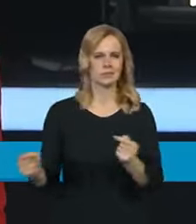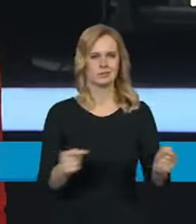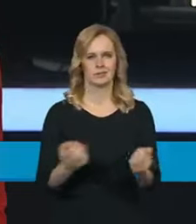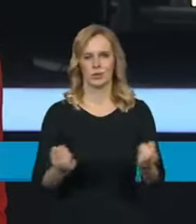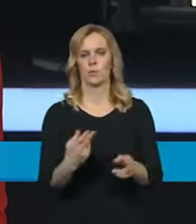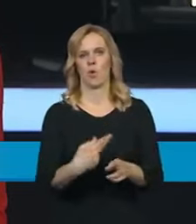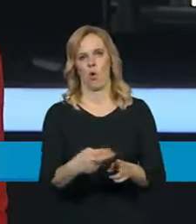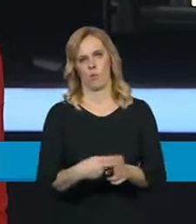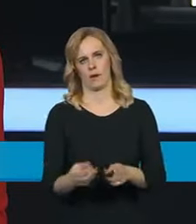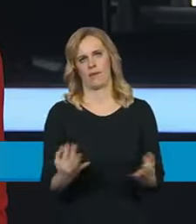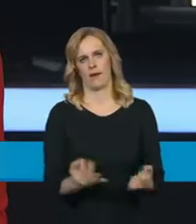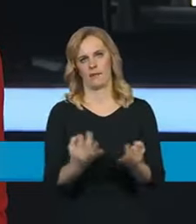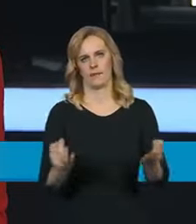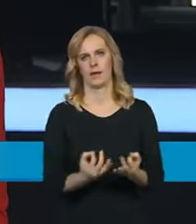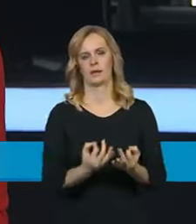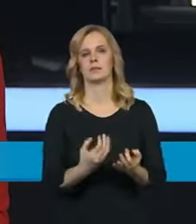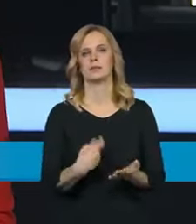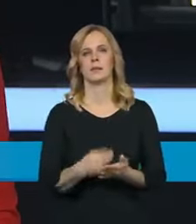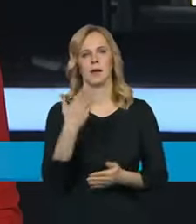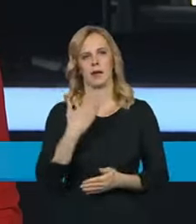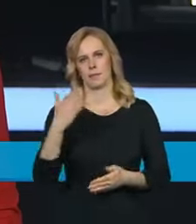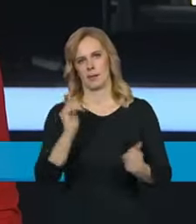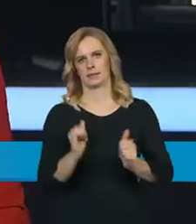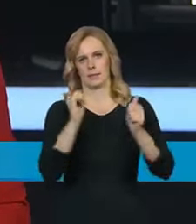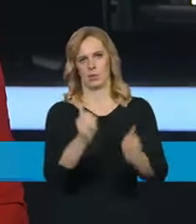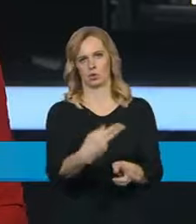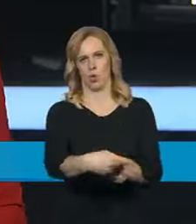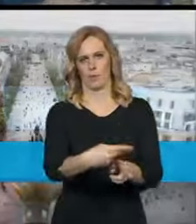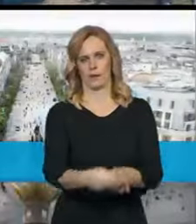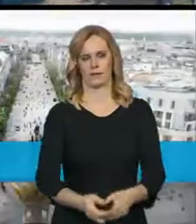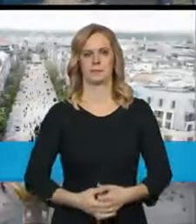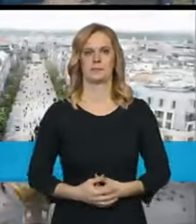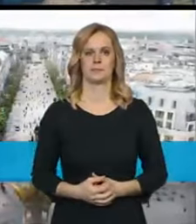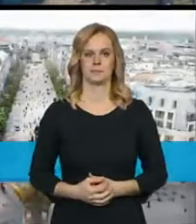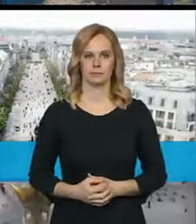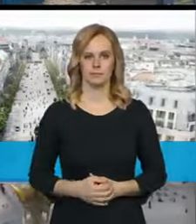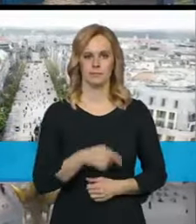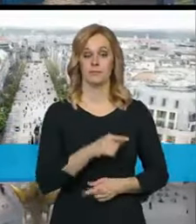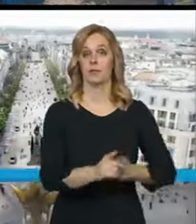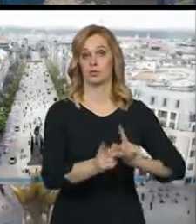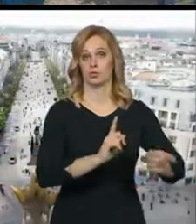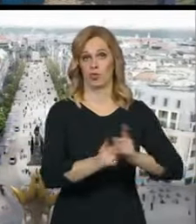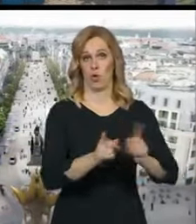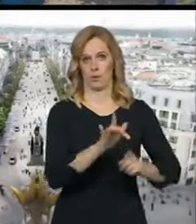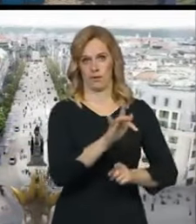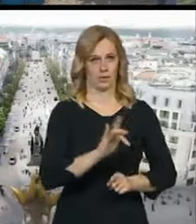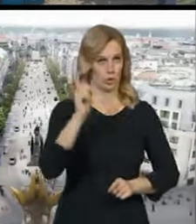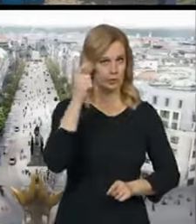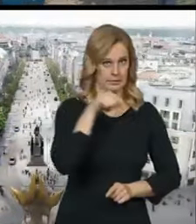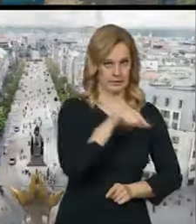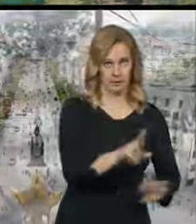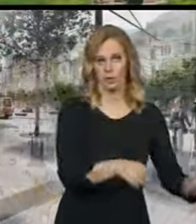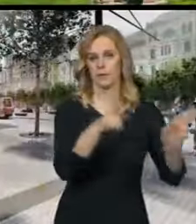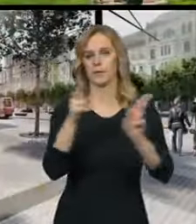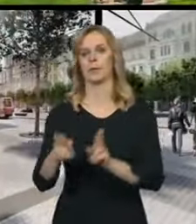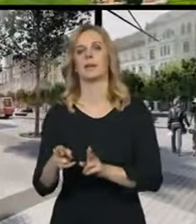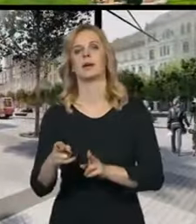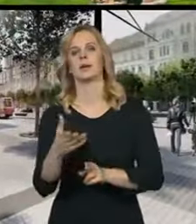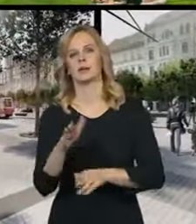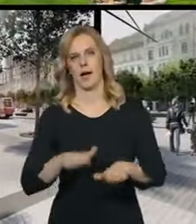například modernizace Libeňského mostu. Přestavba dopravního terminálu na Smíchově, rekonstrukce náměstí